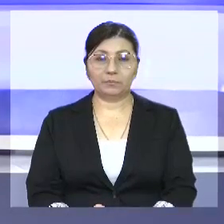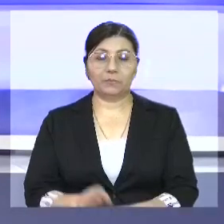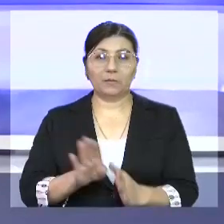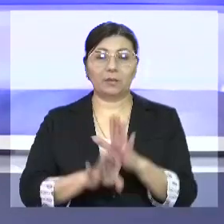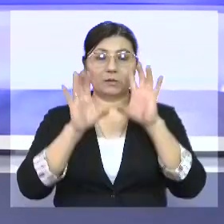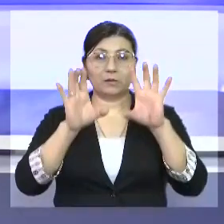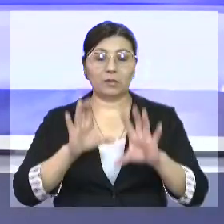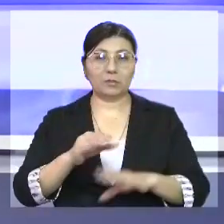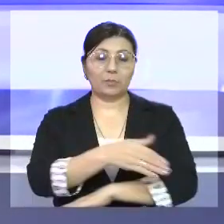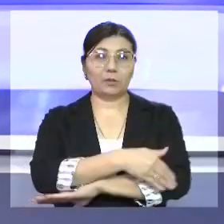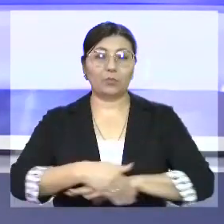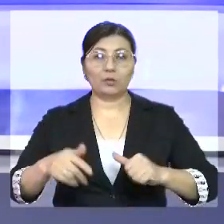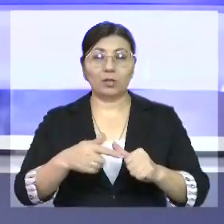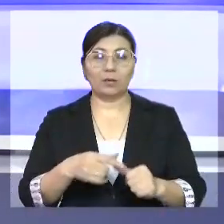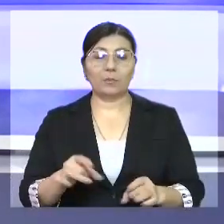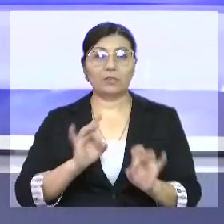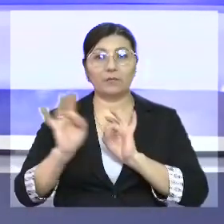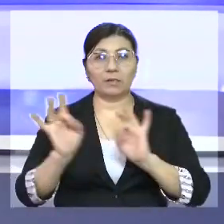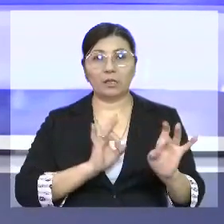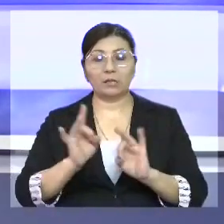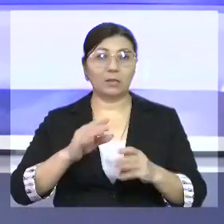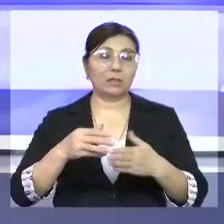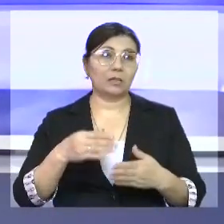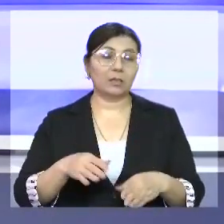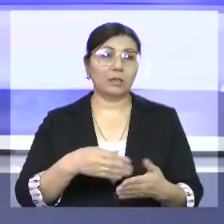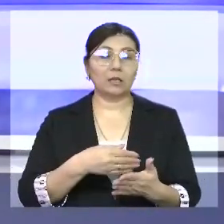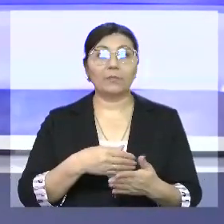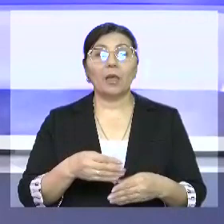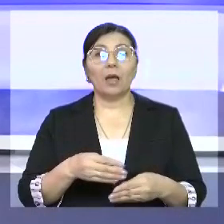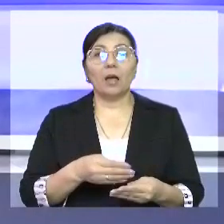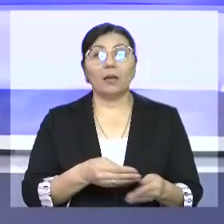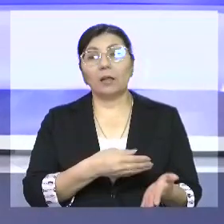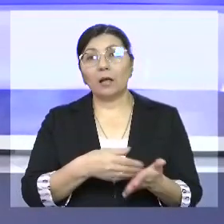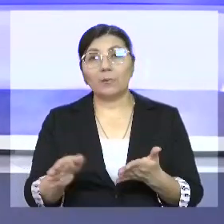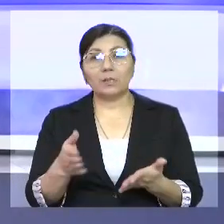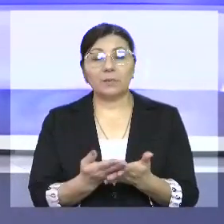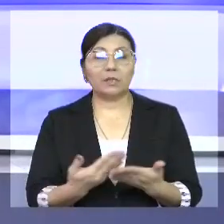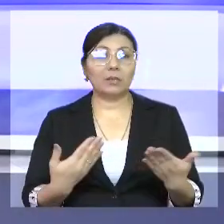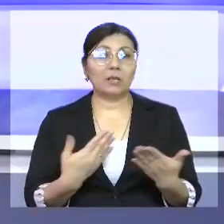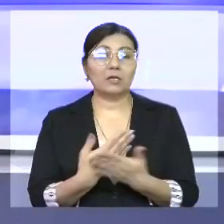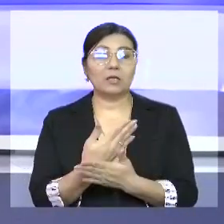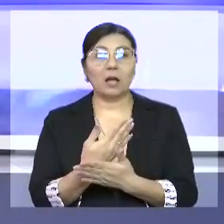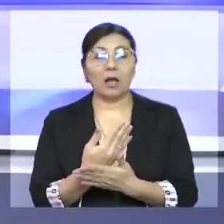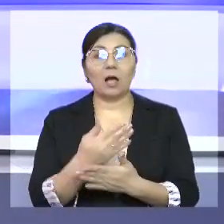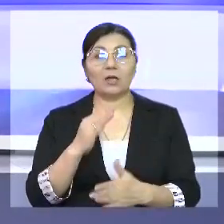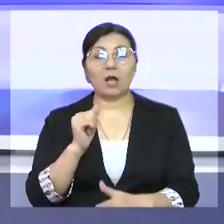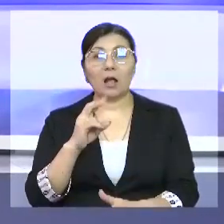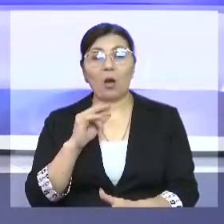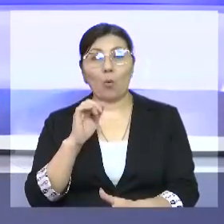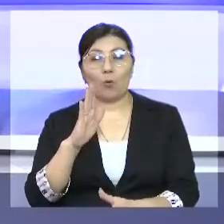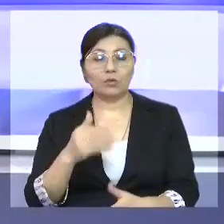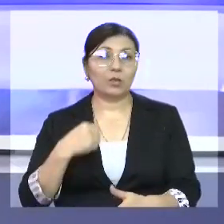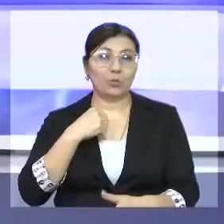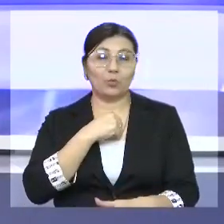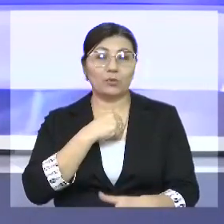Заңсыз қойылған көше атаулар мен жарнамалар алынып тасталды. Қала іргесіндегі жаңа тұрғын алаптарда қоныстанушылар өз бетінше көшелерге атау